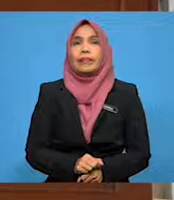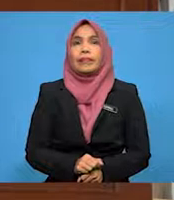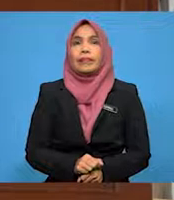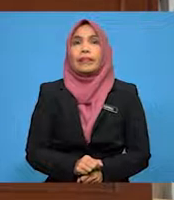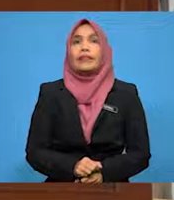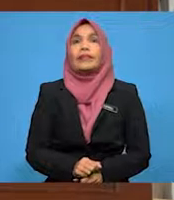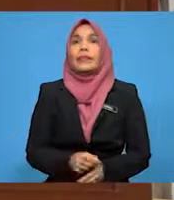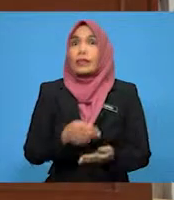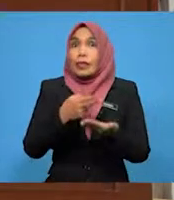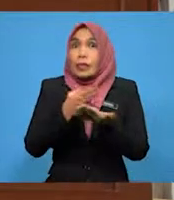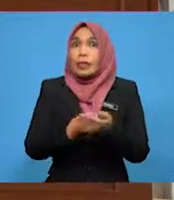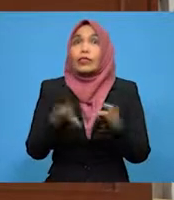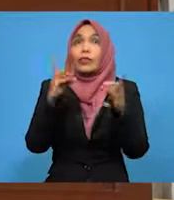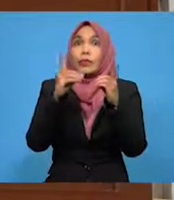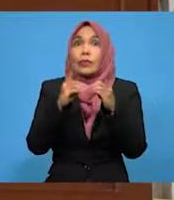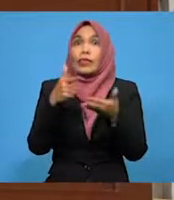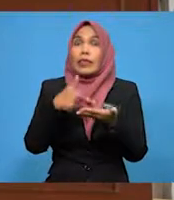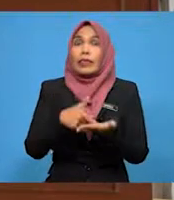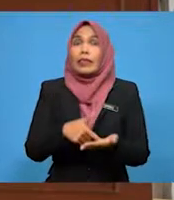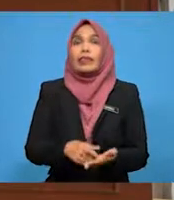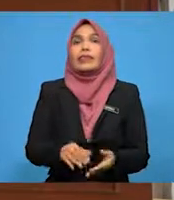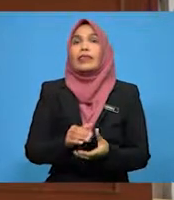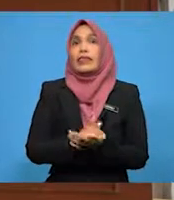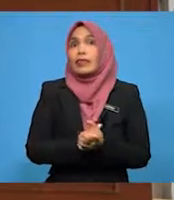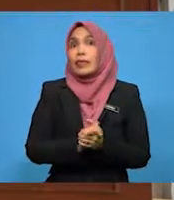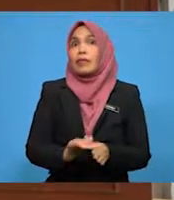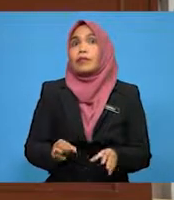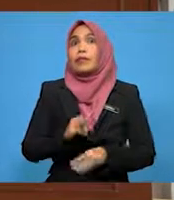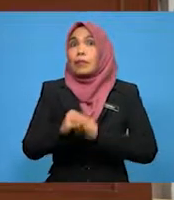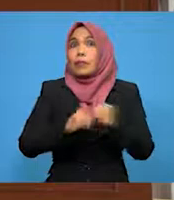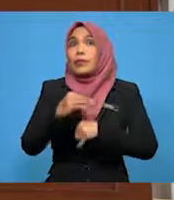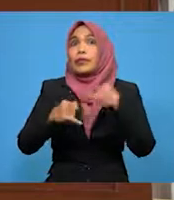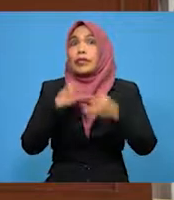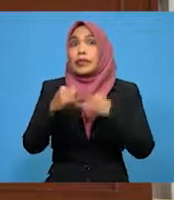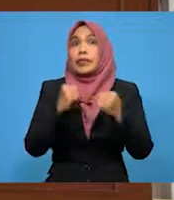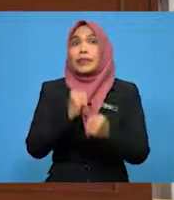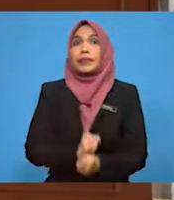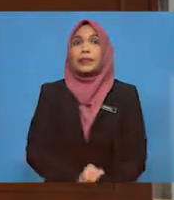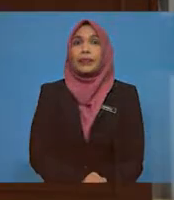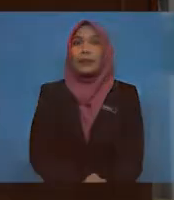hari ini. Sehingga kita berjumpa lagi, selamat maju jaya.